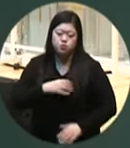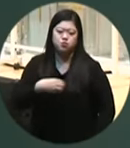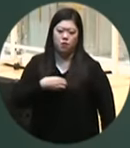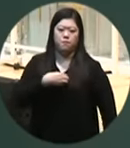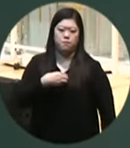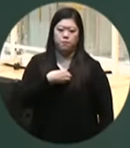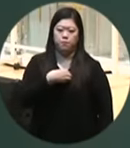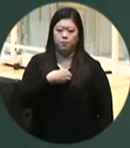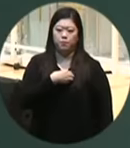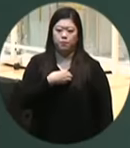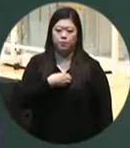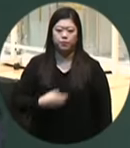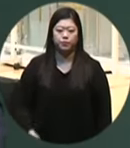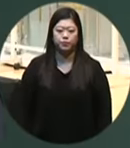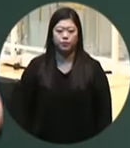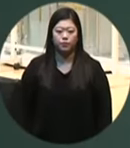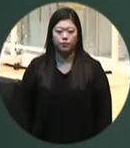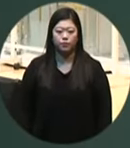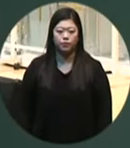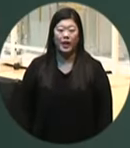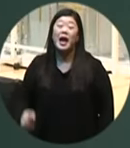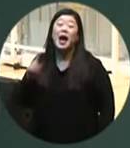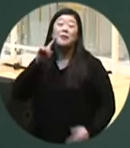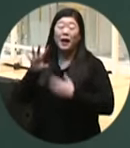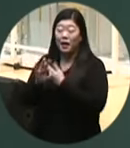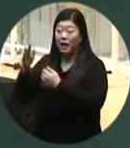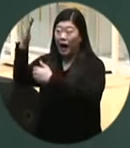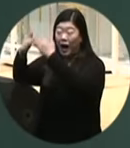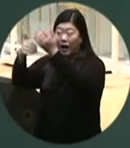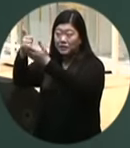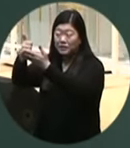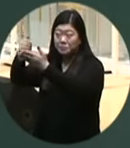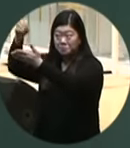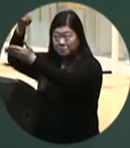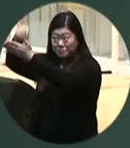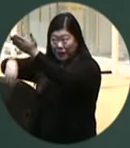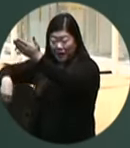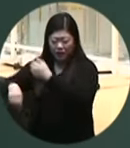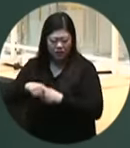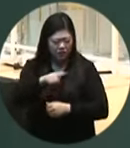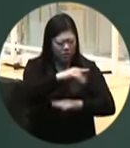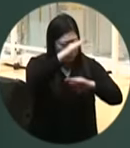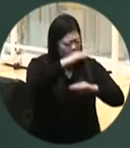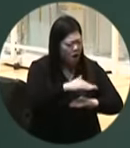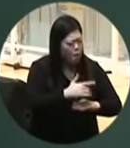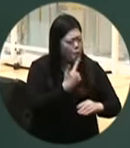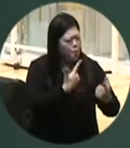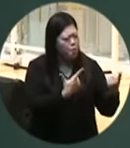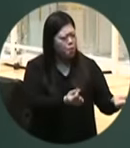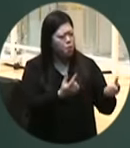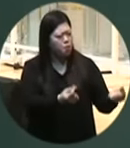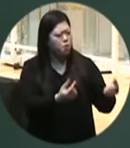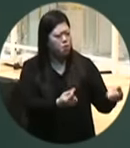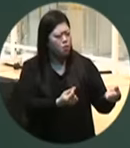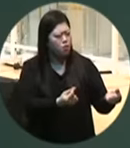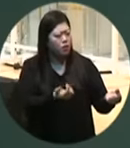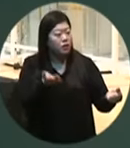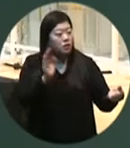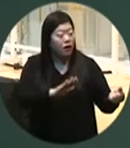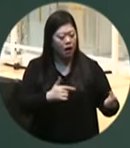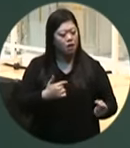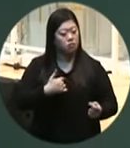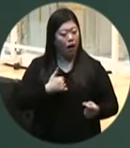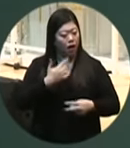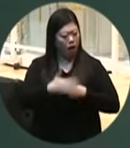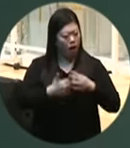have no idea that this is a very scary thing. 하나님이 없다면 그게 맞는 말이라니까요. If God does not exist, then yes, they might be true. 그렇죠. Right? 아, 내가 부처가 되는 거요.